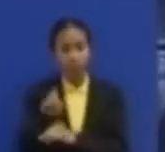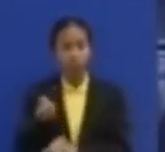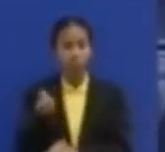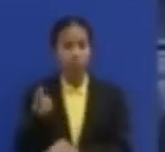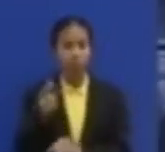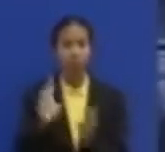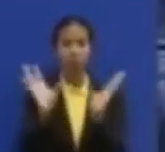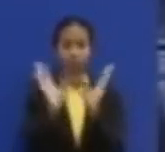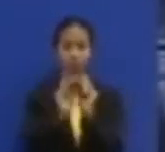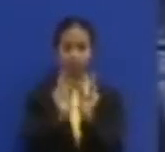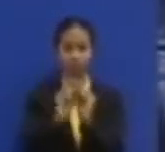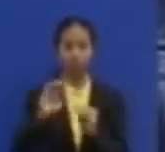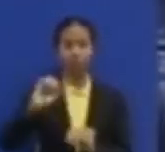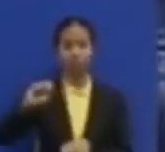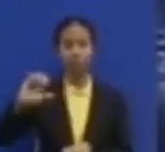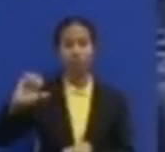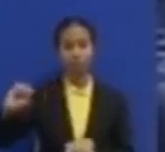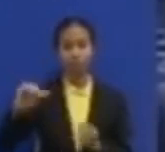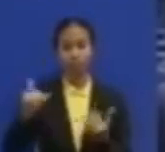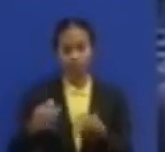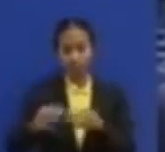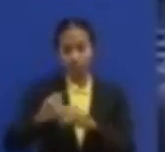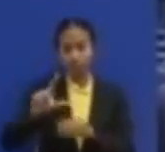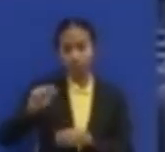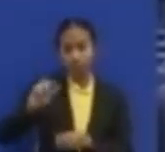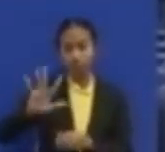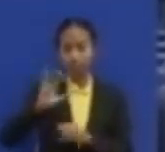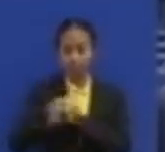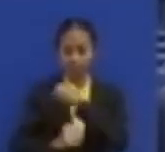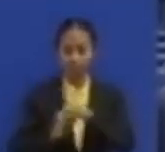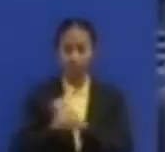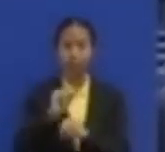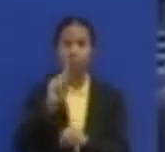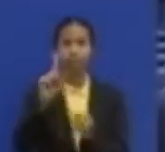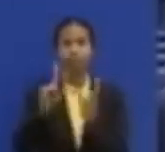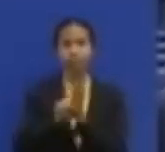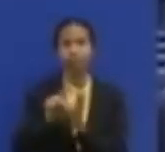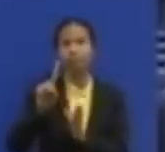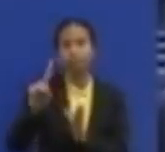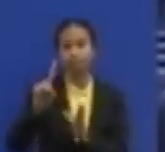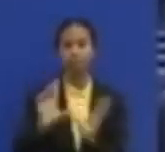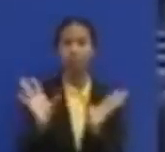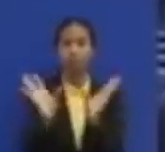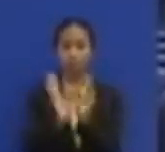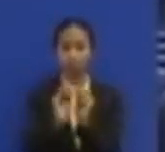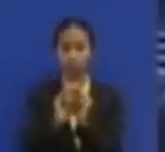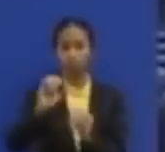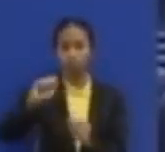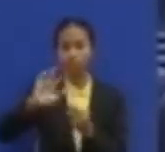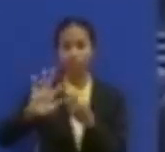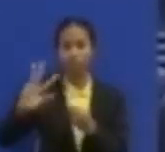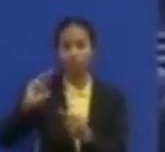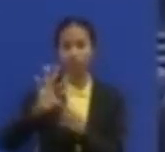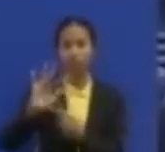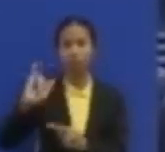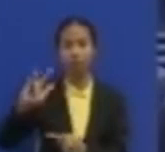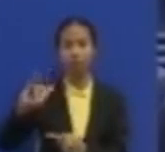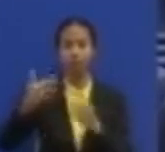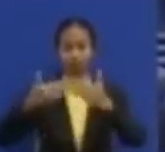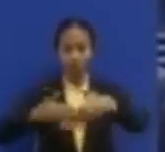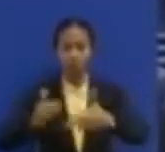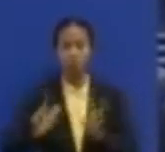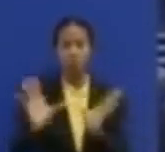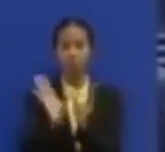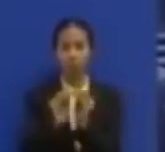ผู้แทนราษฎรชุดที่25ปีที่1ครั้งที่1สมัยประชุมสามัญประจำปีครั้งที่1ณหอประชุมใหญ่อา